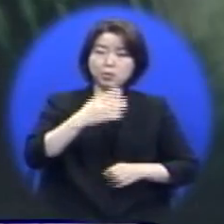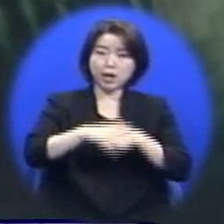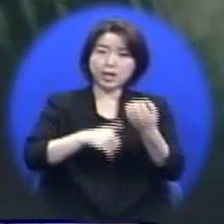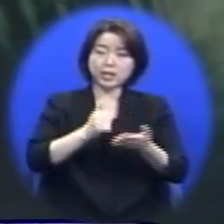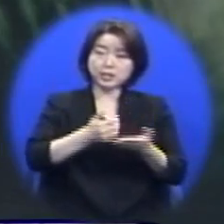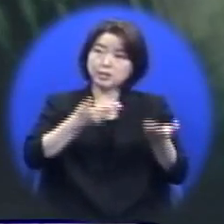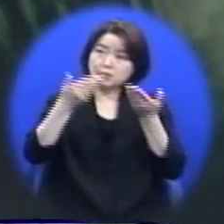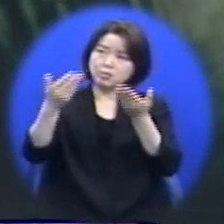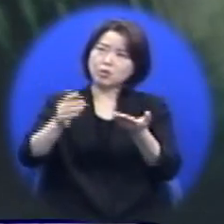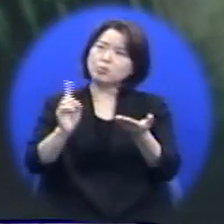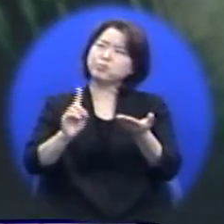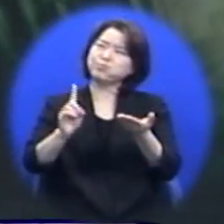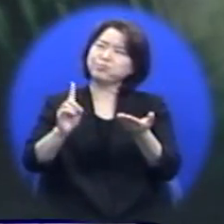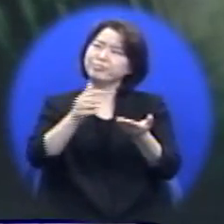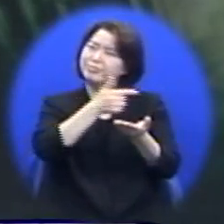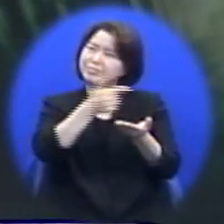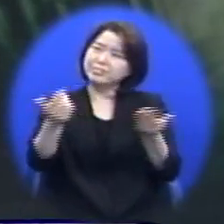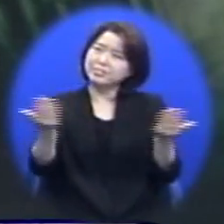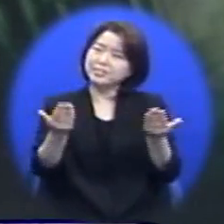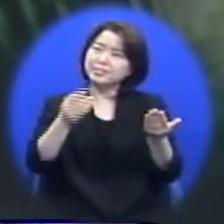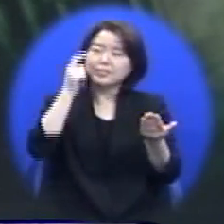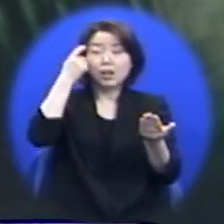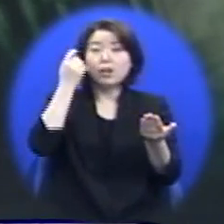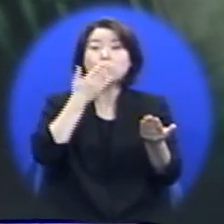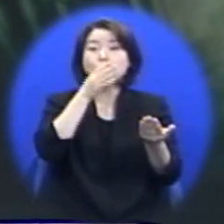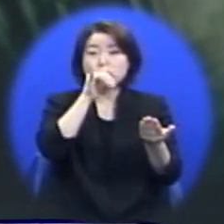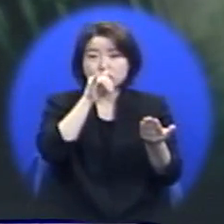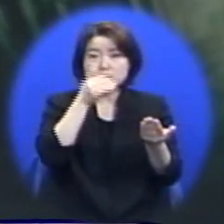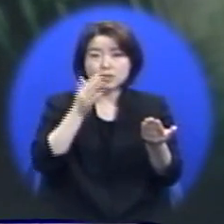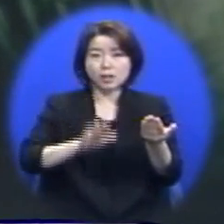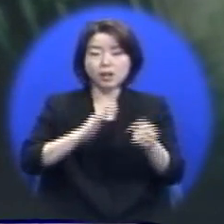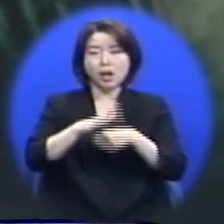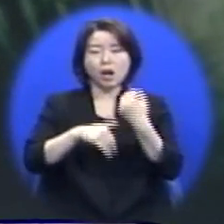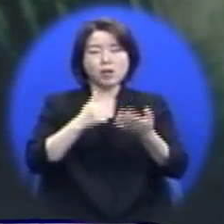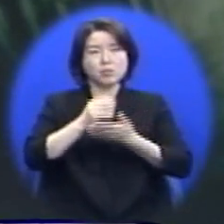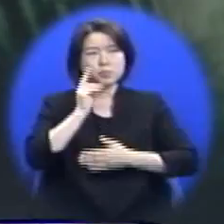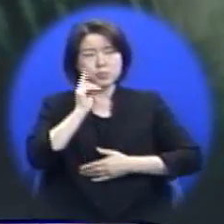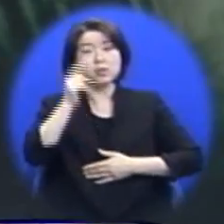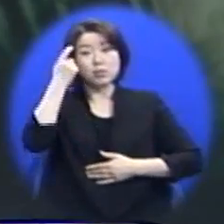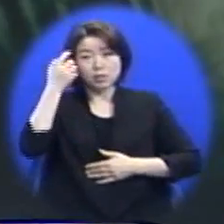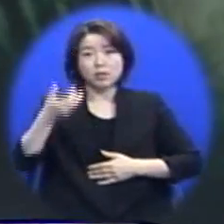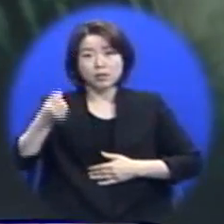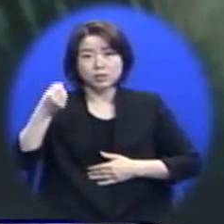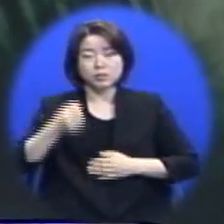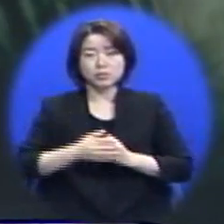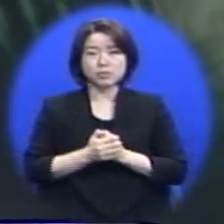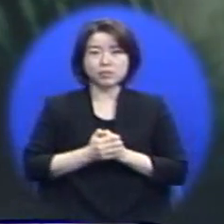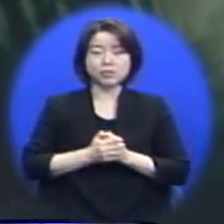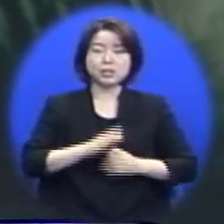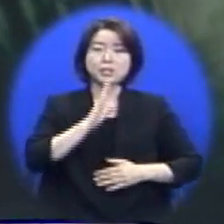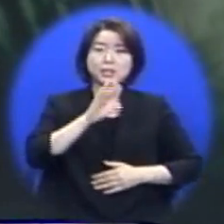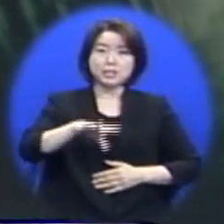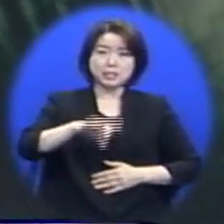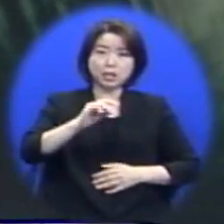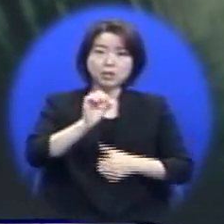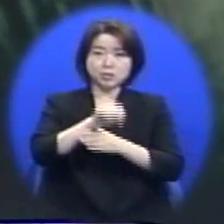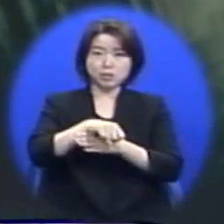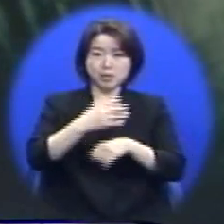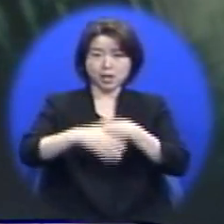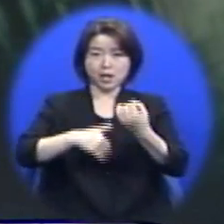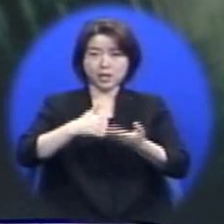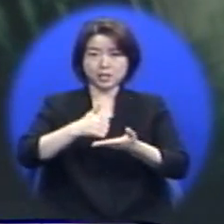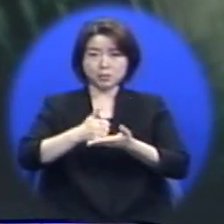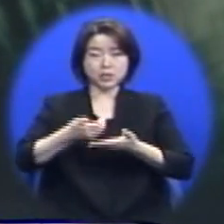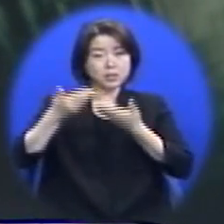대단해서 하나님이 이렇게 심각해 하실까? 사실 첫 열매를 하나님께 드리는